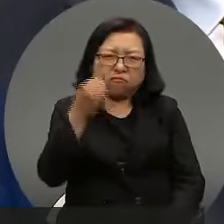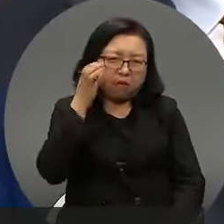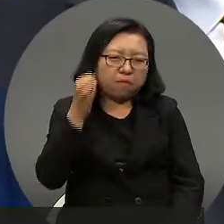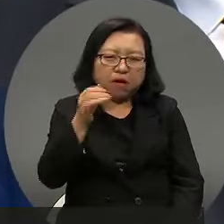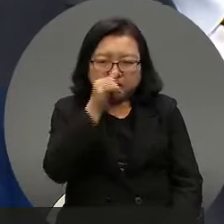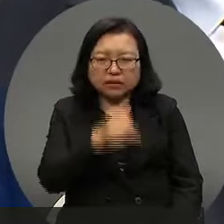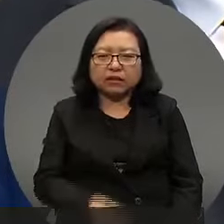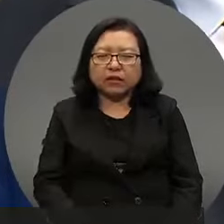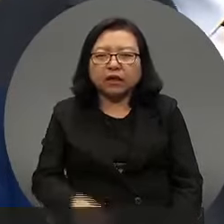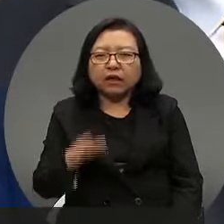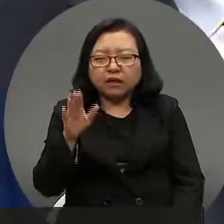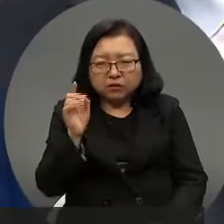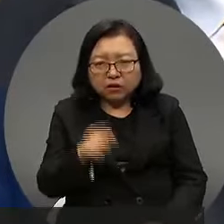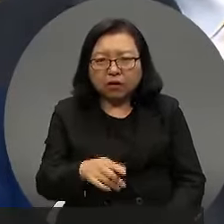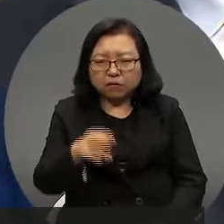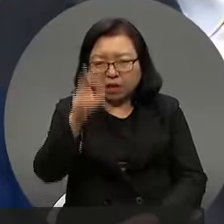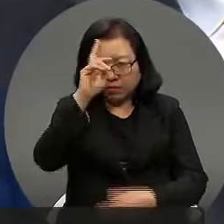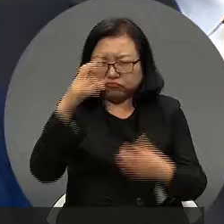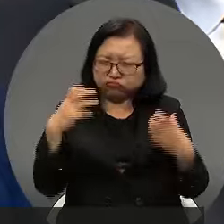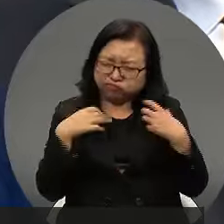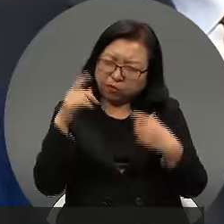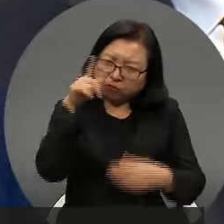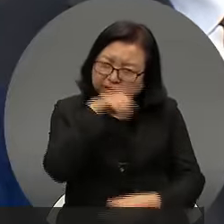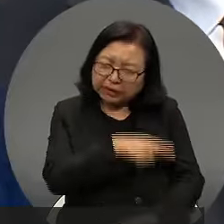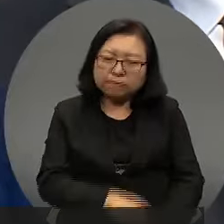참 나쁜 정권입니다.